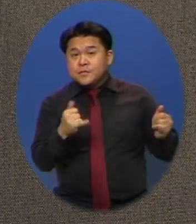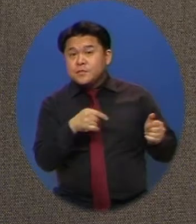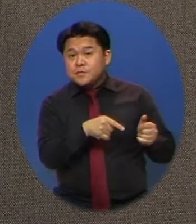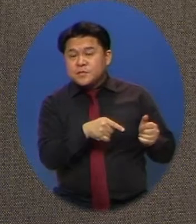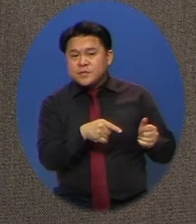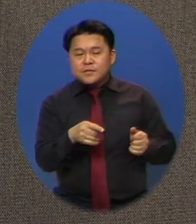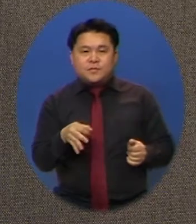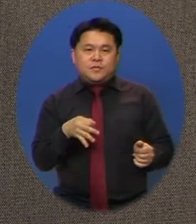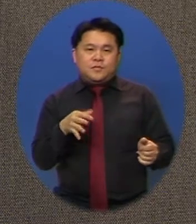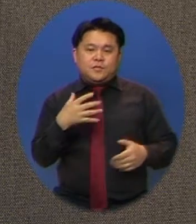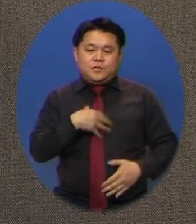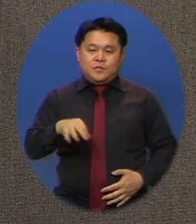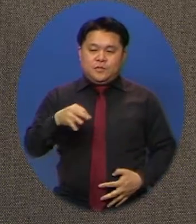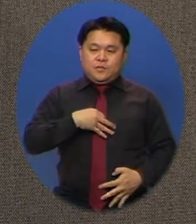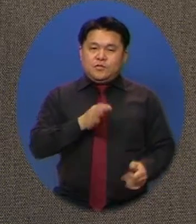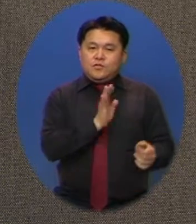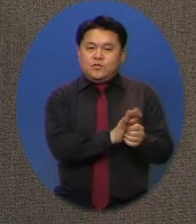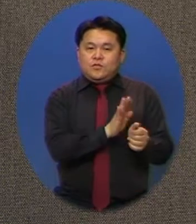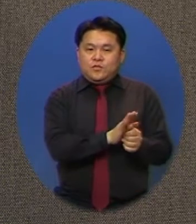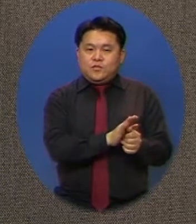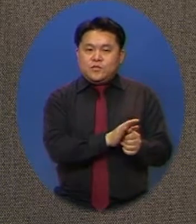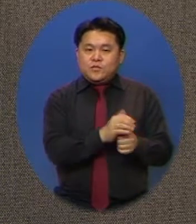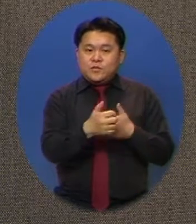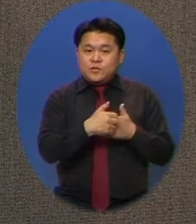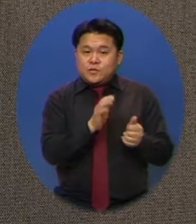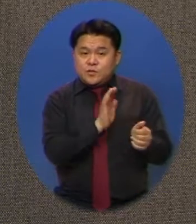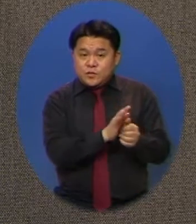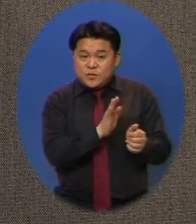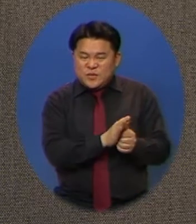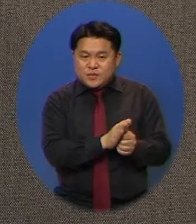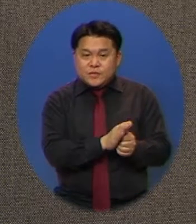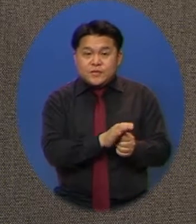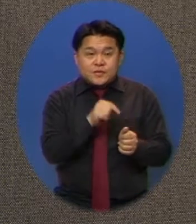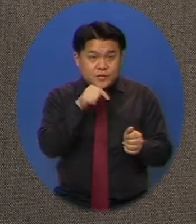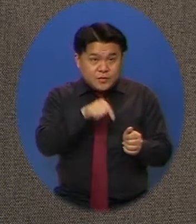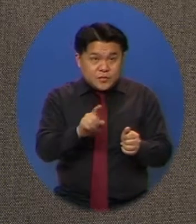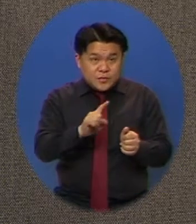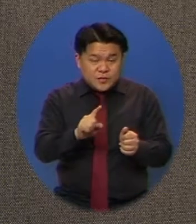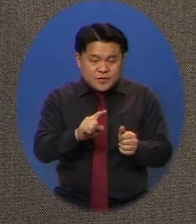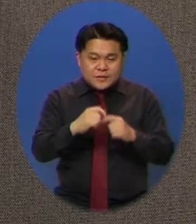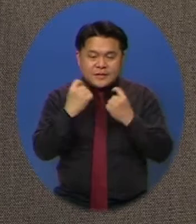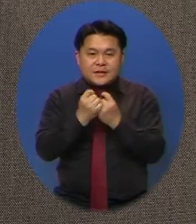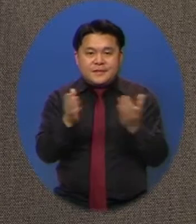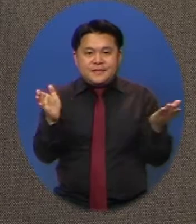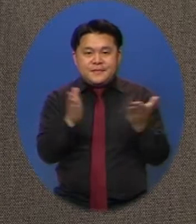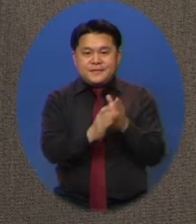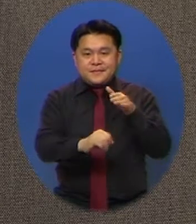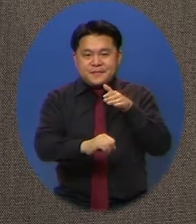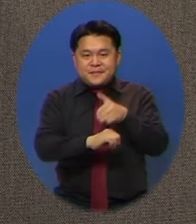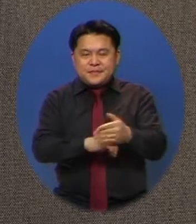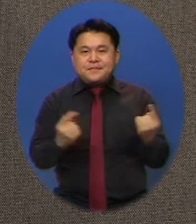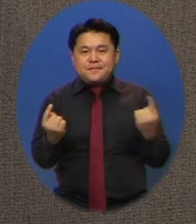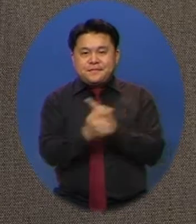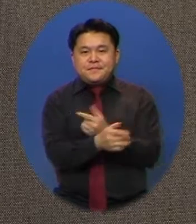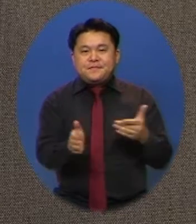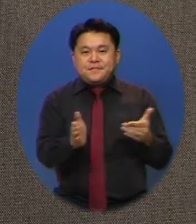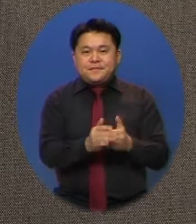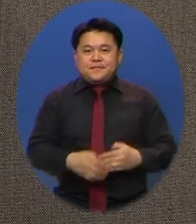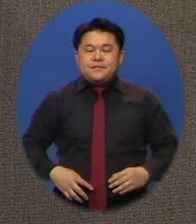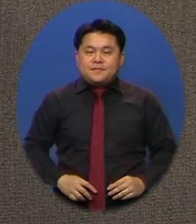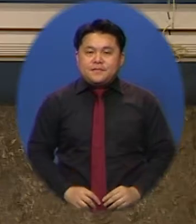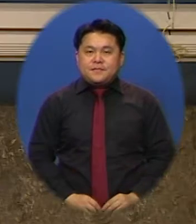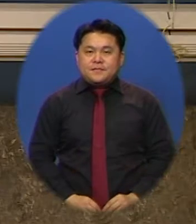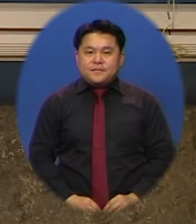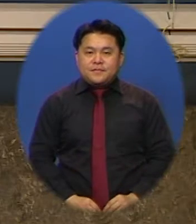분들께 생계 의료를 지원하는 기초생활보장제도를 맞춤형 개별급여 제도로